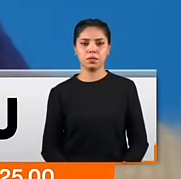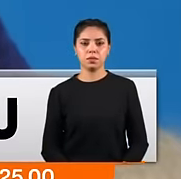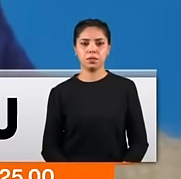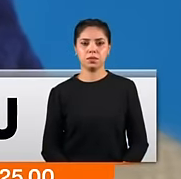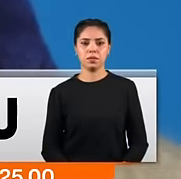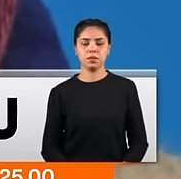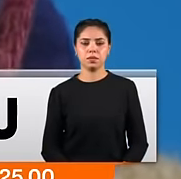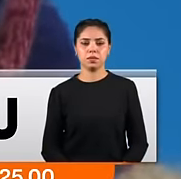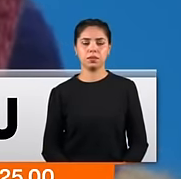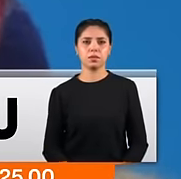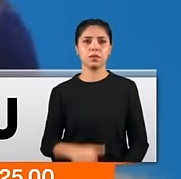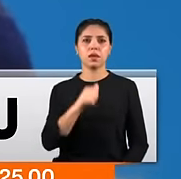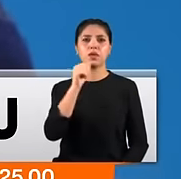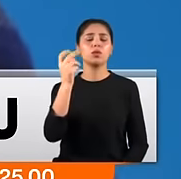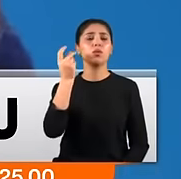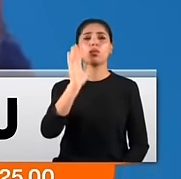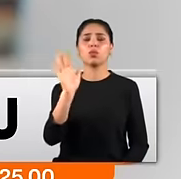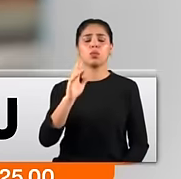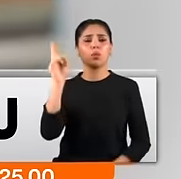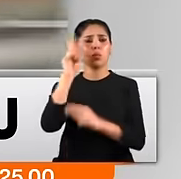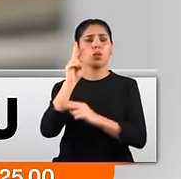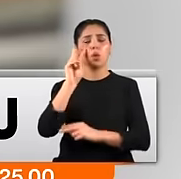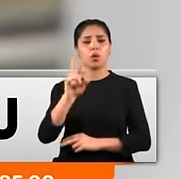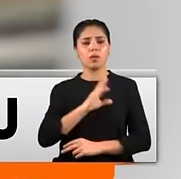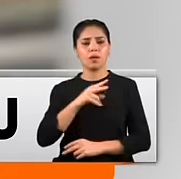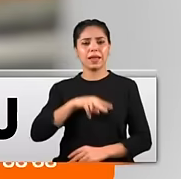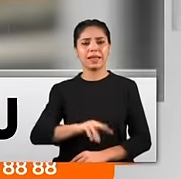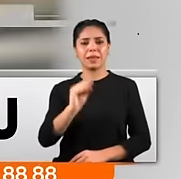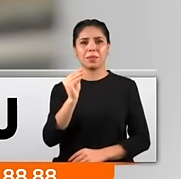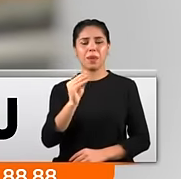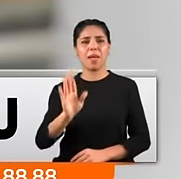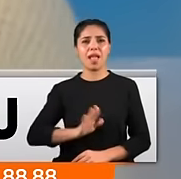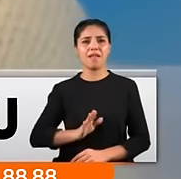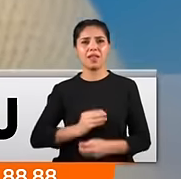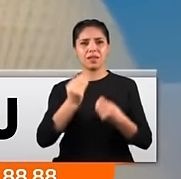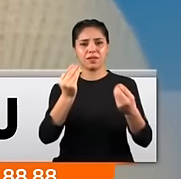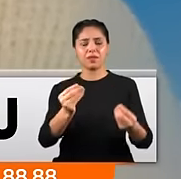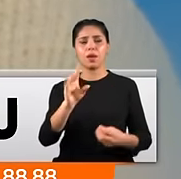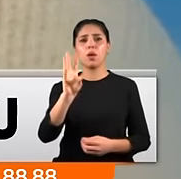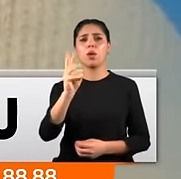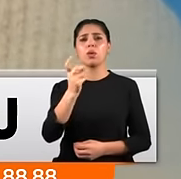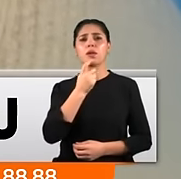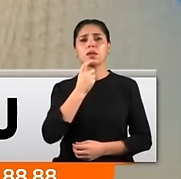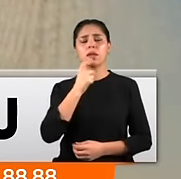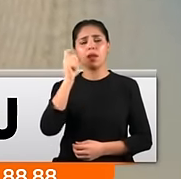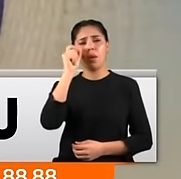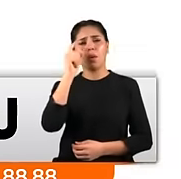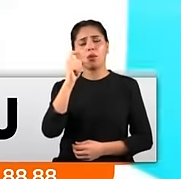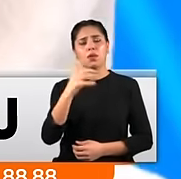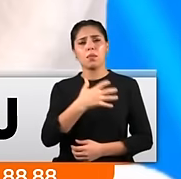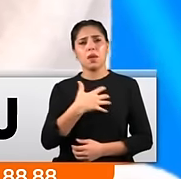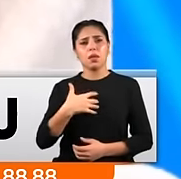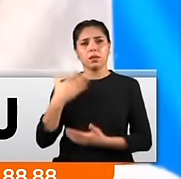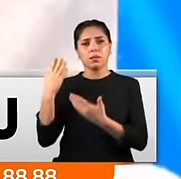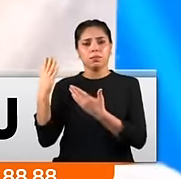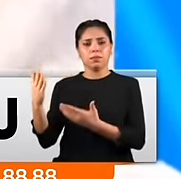Hiç aklımdan gitmiyorlar, rüyalarıma giriyorlar. İkiz bebekleri evlatlık verildi, 14 yıl kokularına hasret kaldı. O